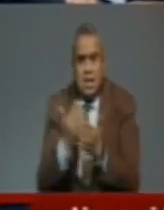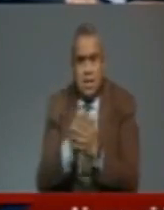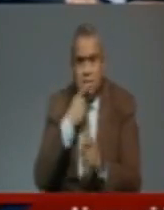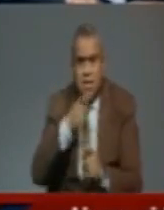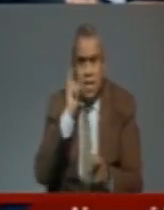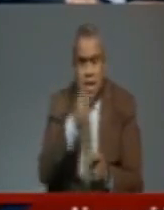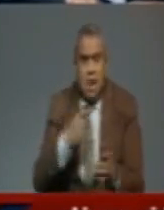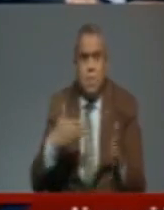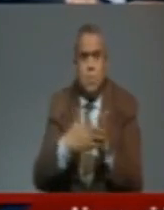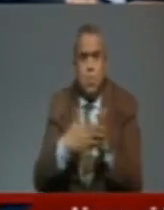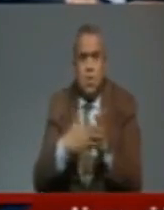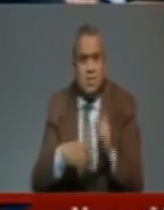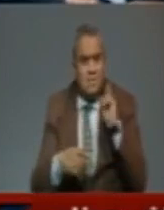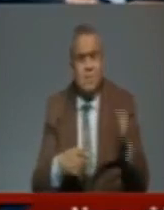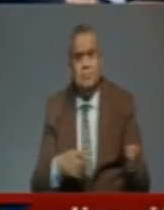عندك وتسيبه.